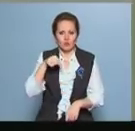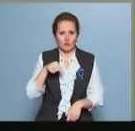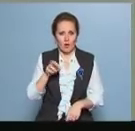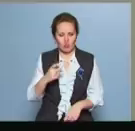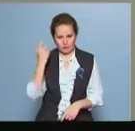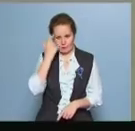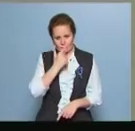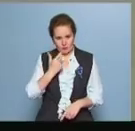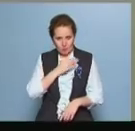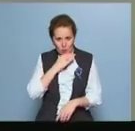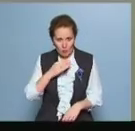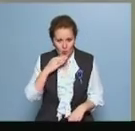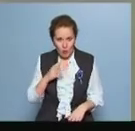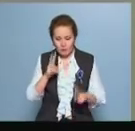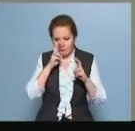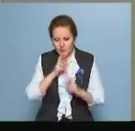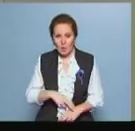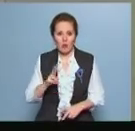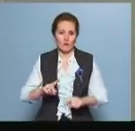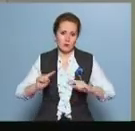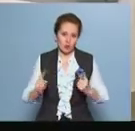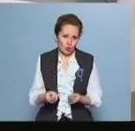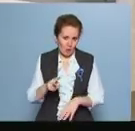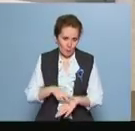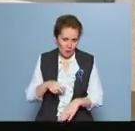и проводить освидетельствование тех, кого задержали